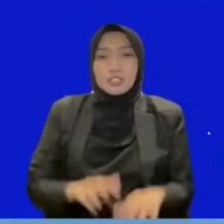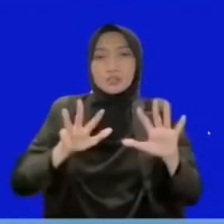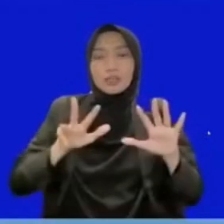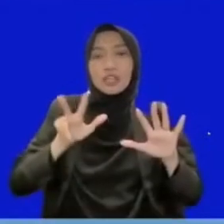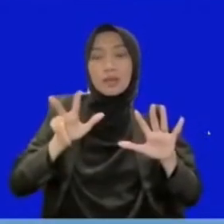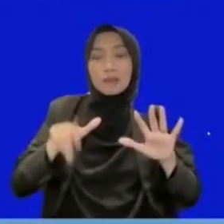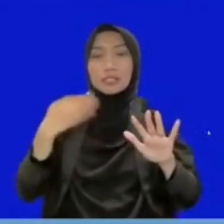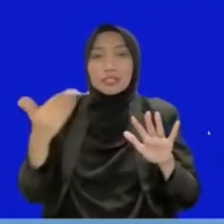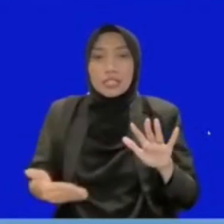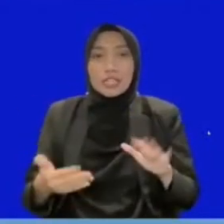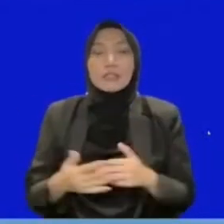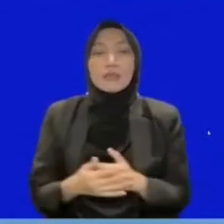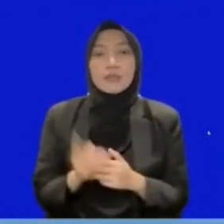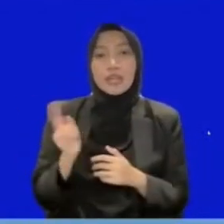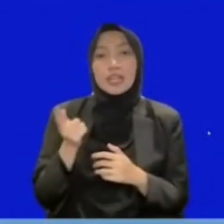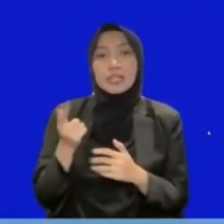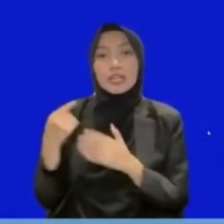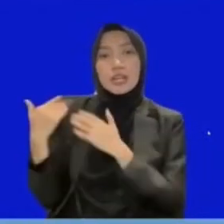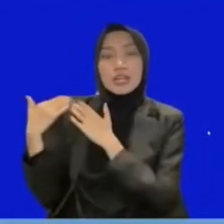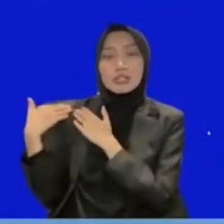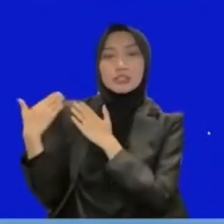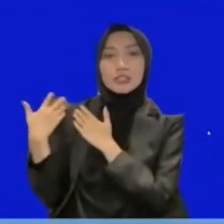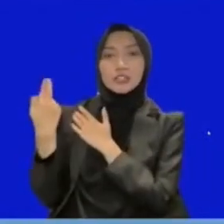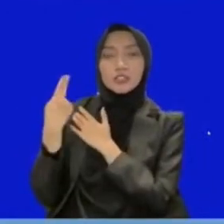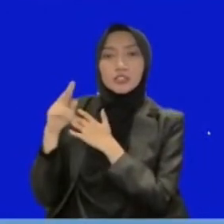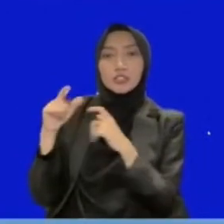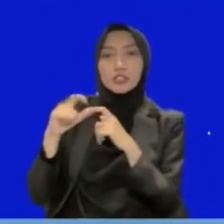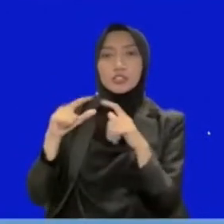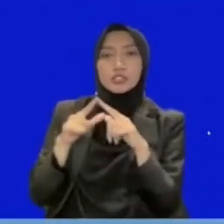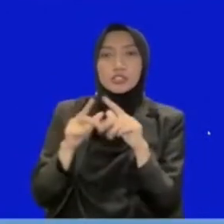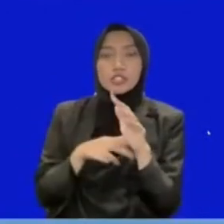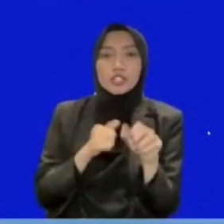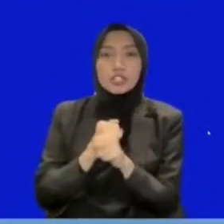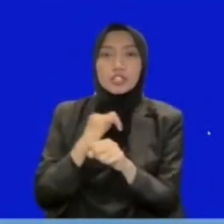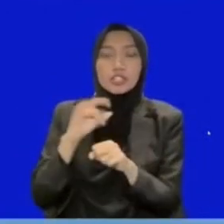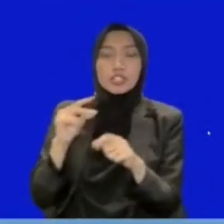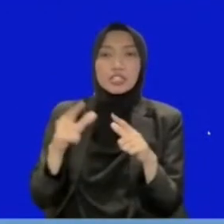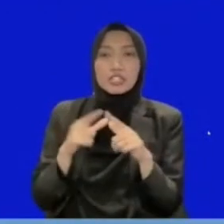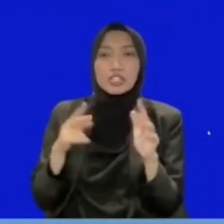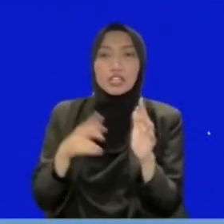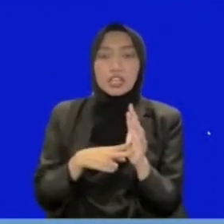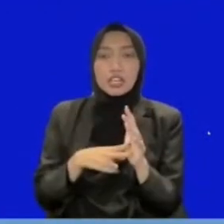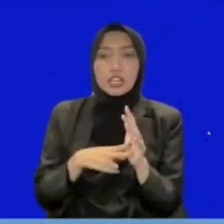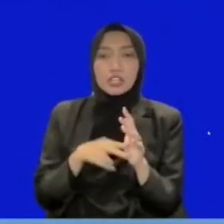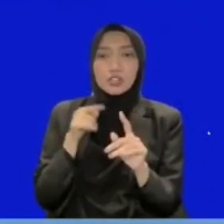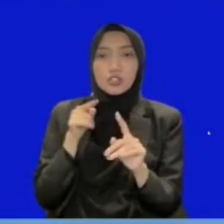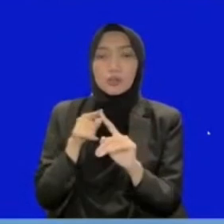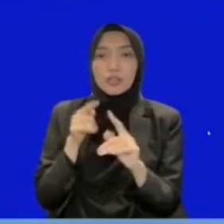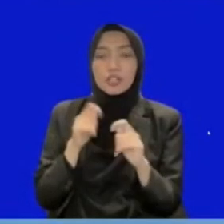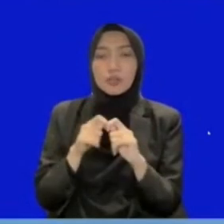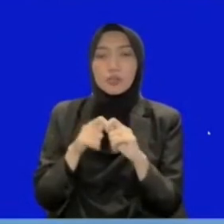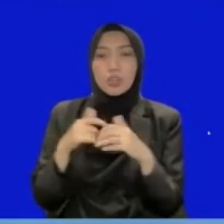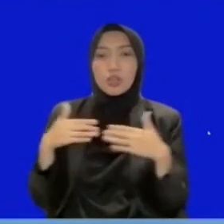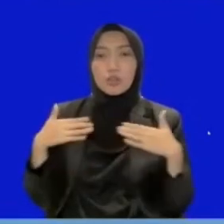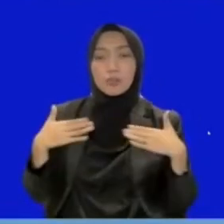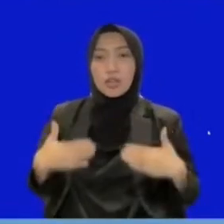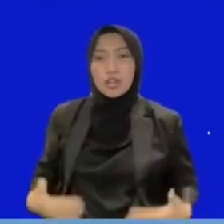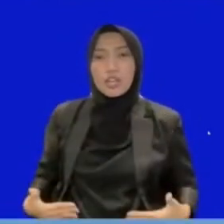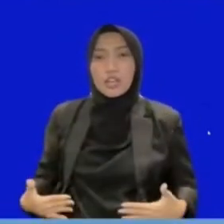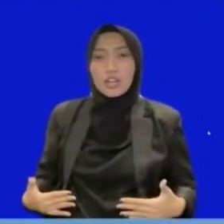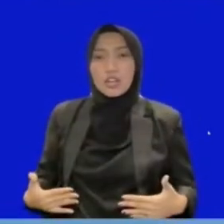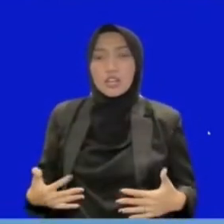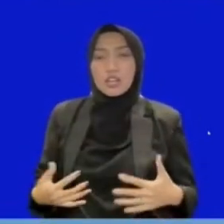ini kemudian ada amanat gitu untuk Sangiran, untuk pengelolaan situs Sangiran ini supaya dibentuk badan gitu ya, badan